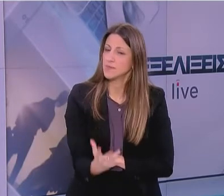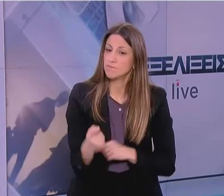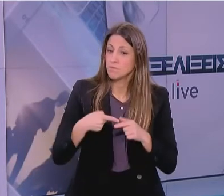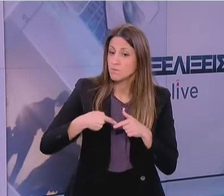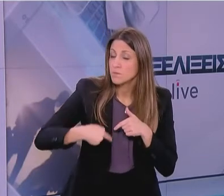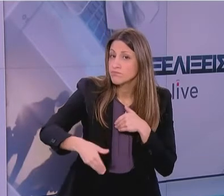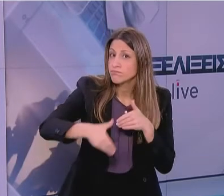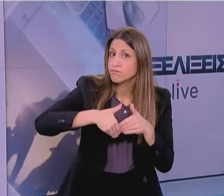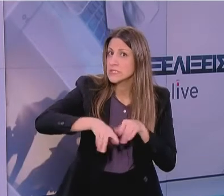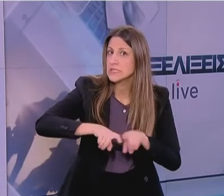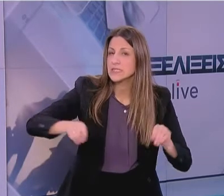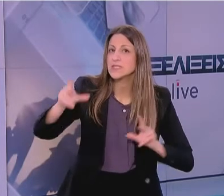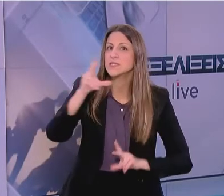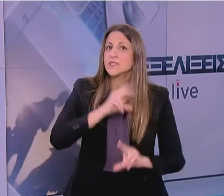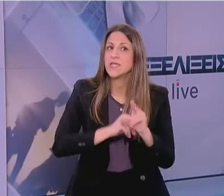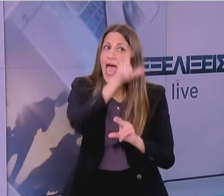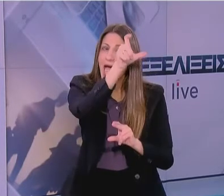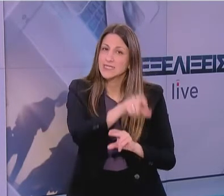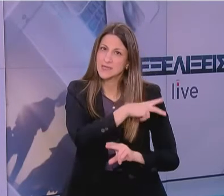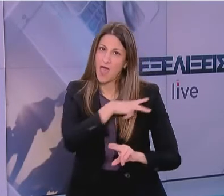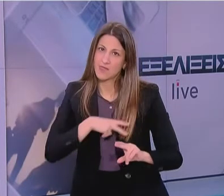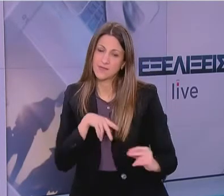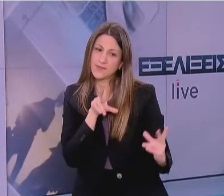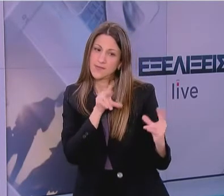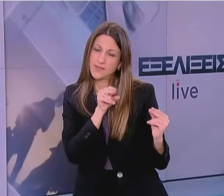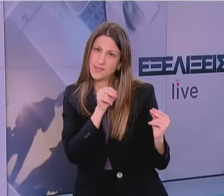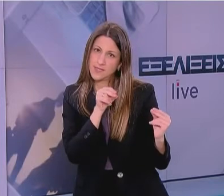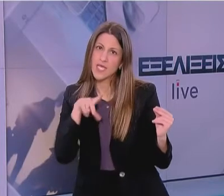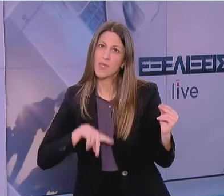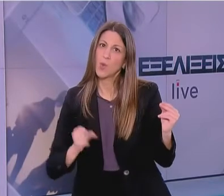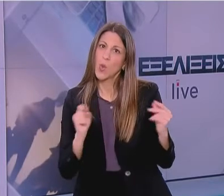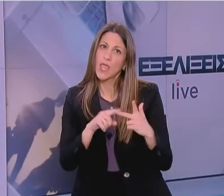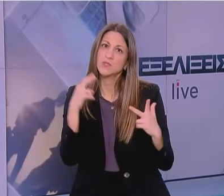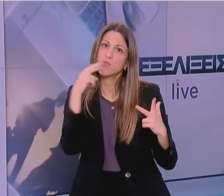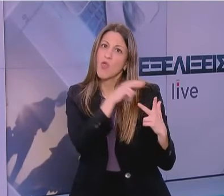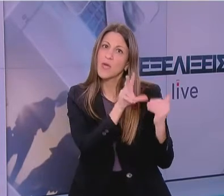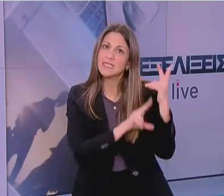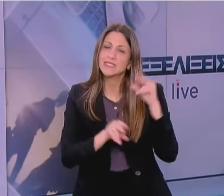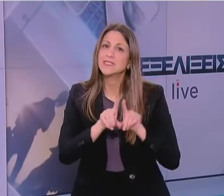επόμενα βήματα τα οποία συζητά με τον Πρωθυπουργό, το Υπουργείο Υγείας και η Επιτροπή?